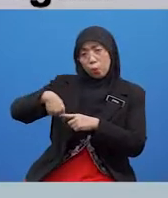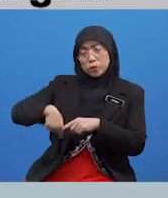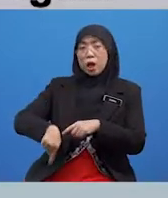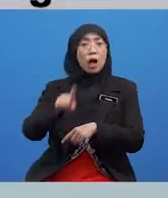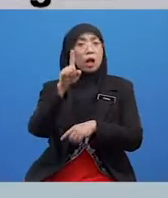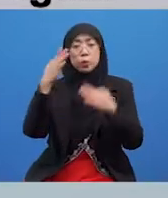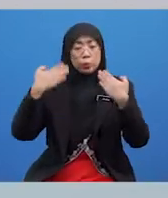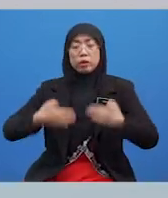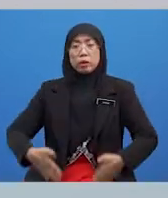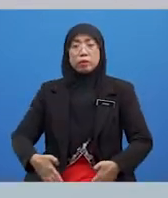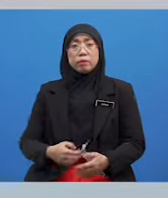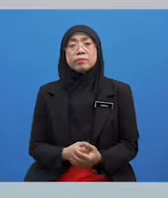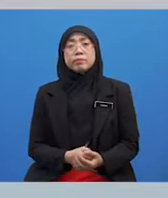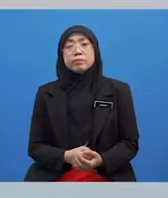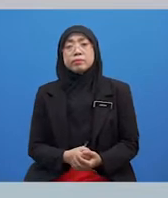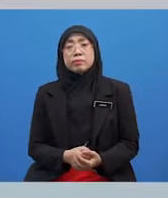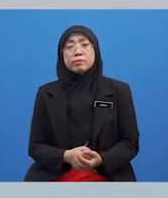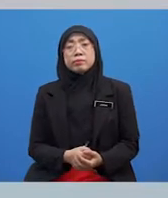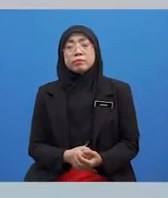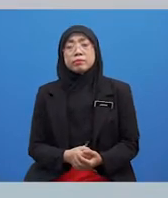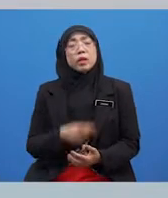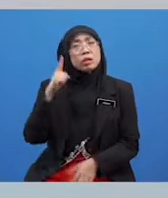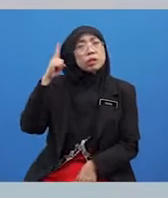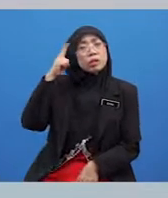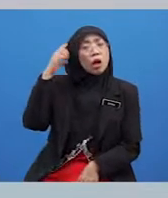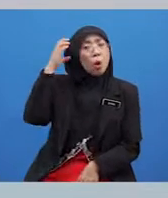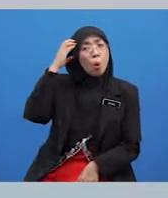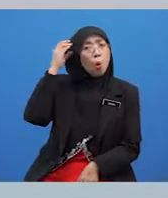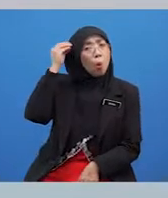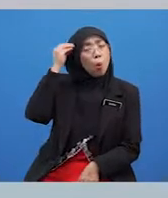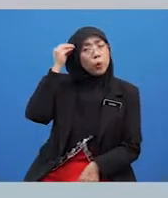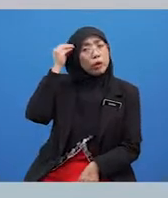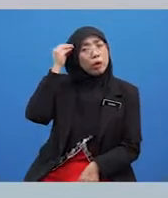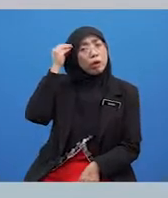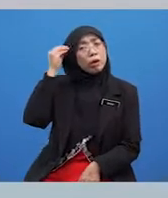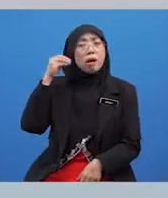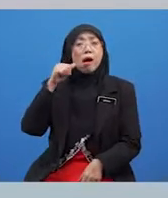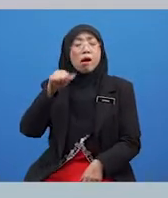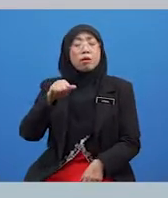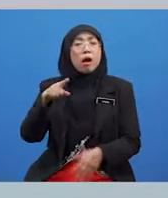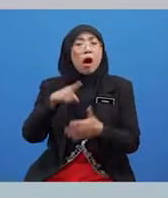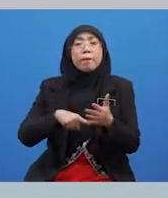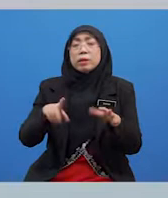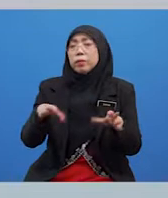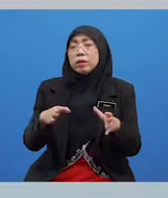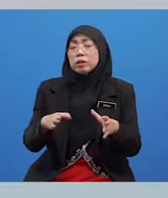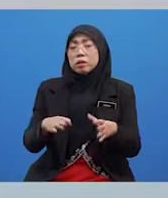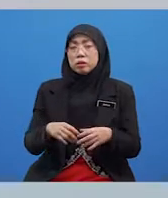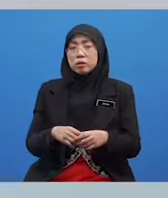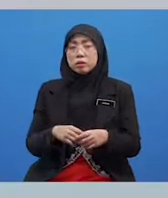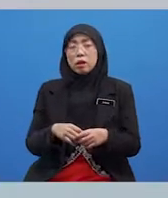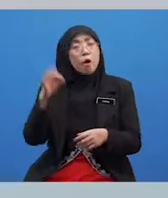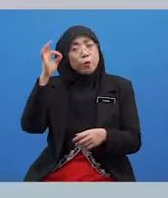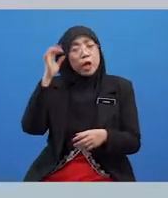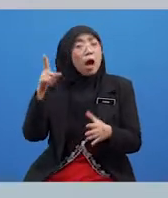neokortex. Bahagian otak akan mengarahkan semua bahagian yang melibatkan membuat